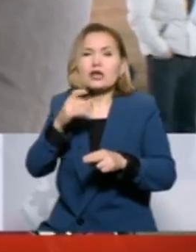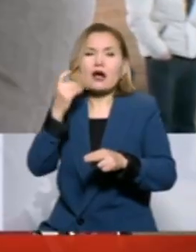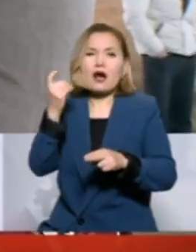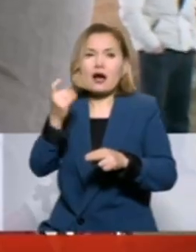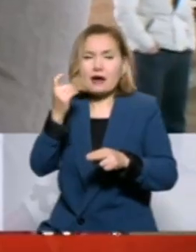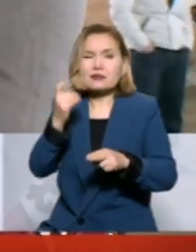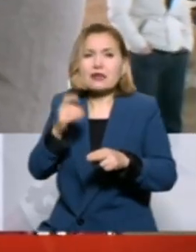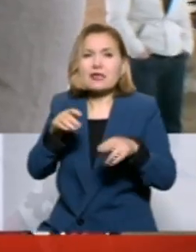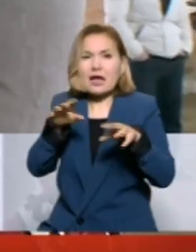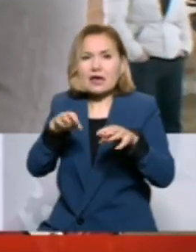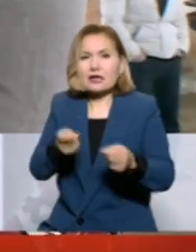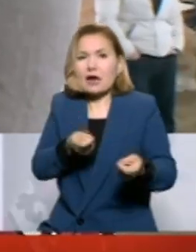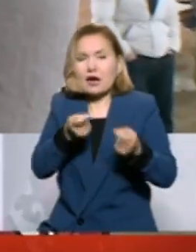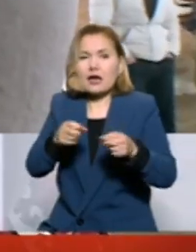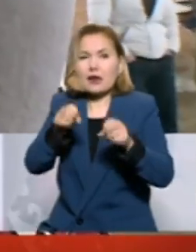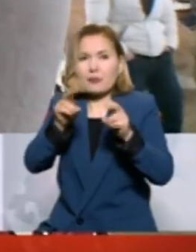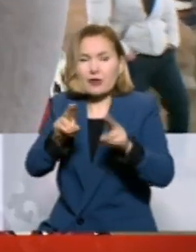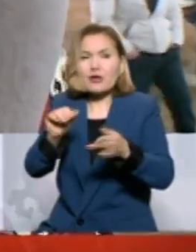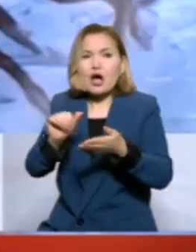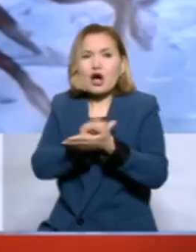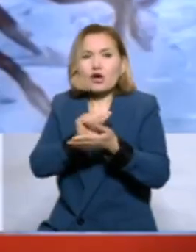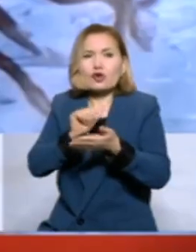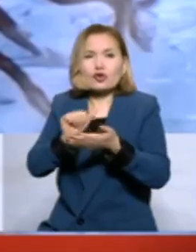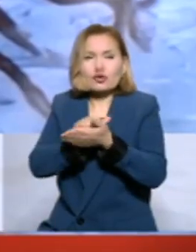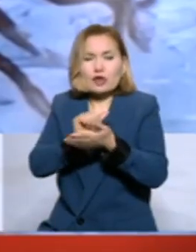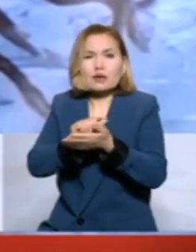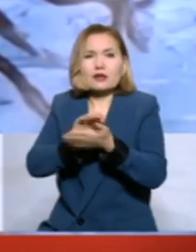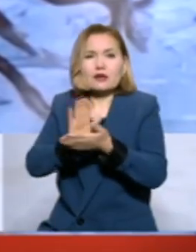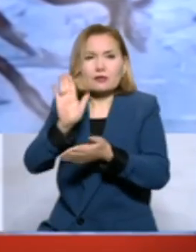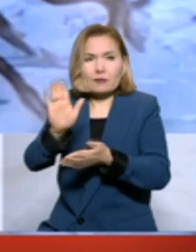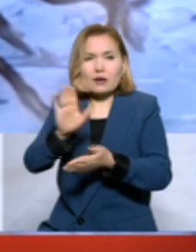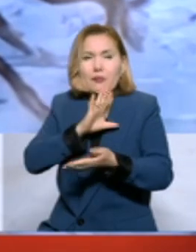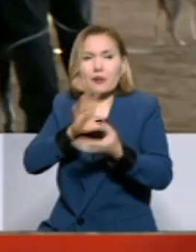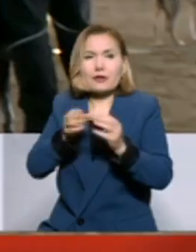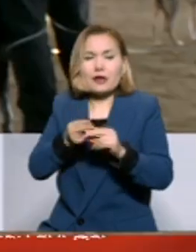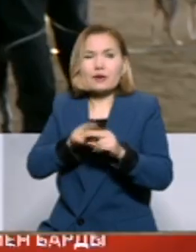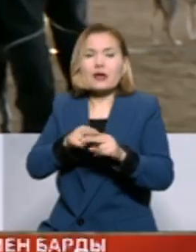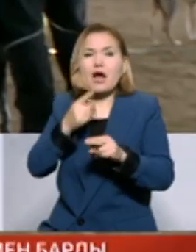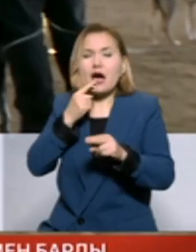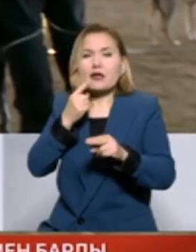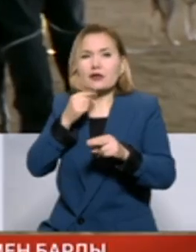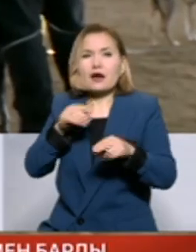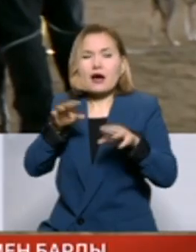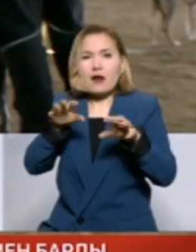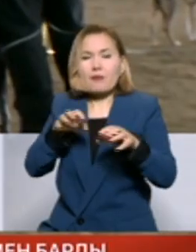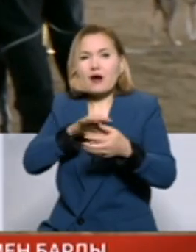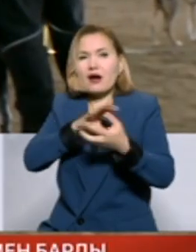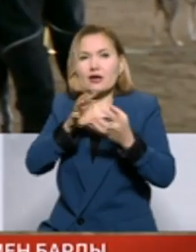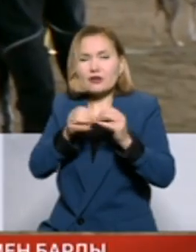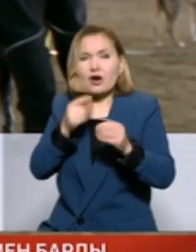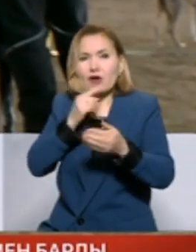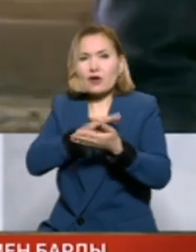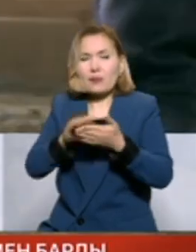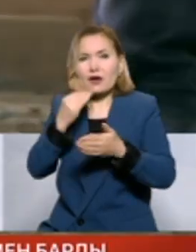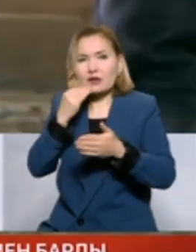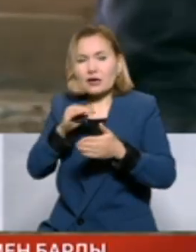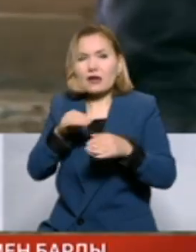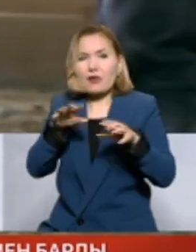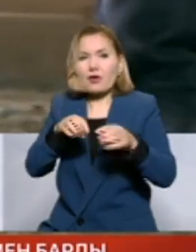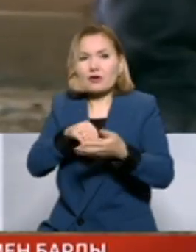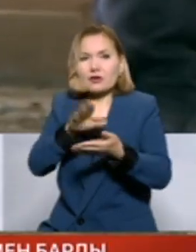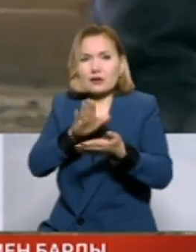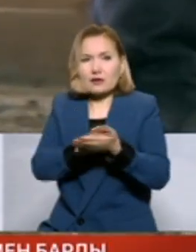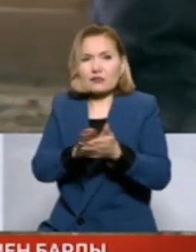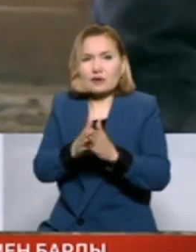барлық талапқа сай келгендері арнайы құжатқа ие болды. Бұл құжат тазылардың халықаралық кинология федерациясының тіркеу кітабына